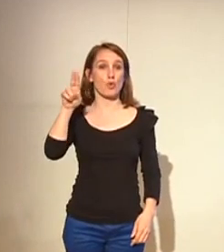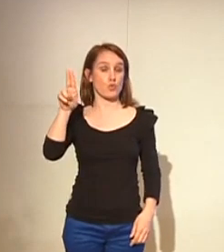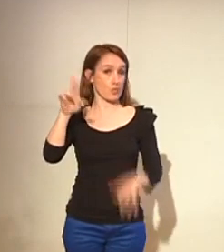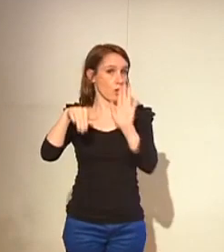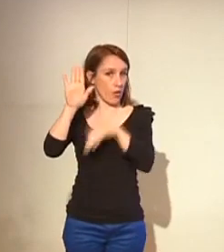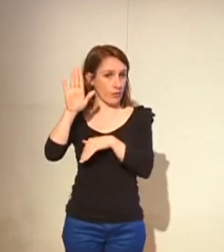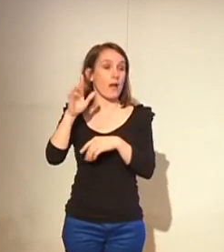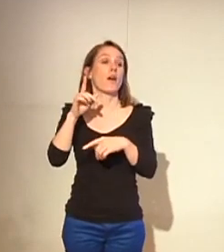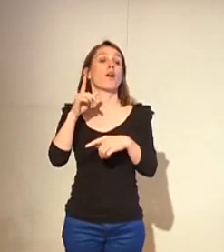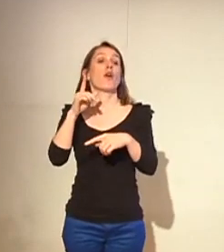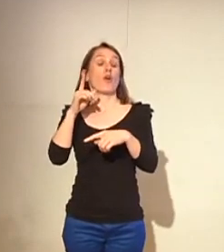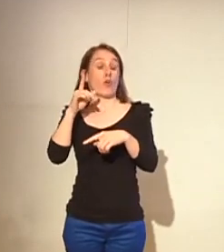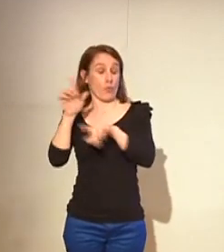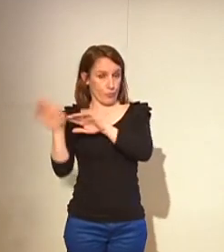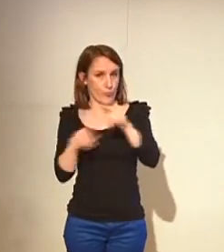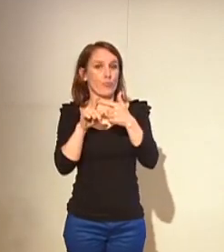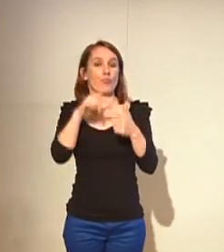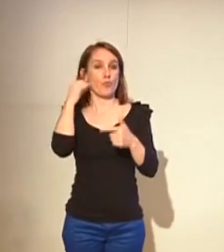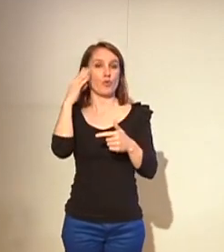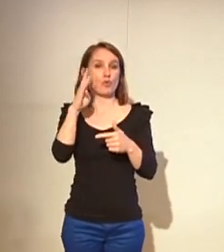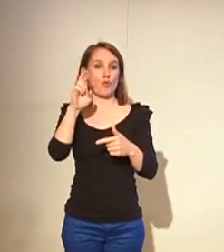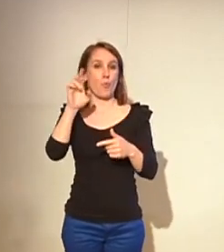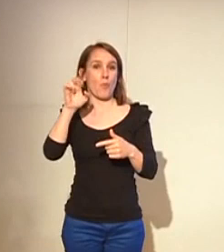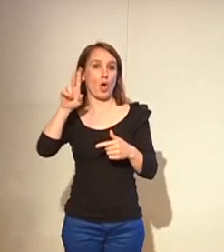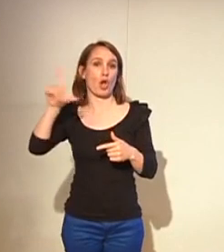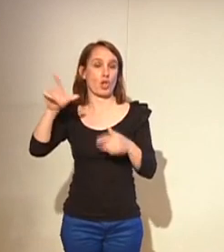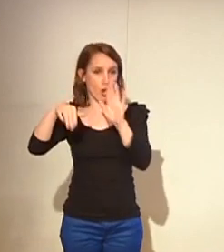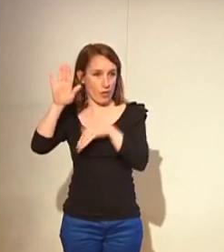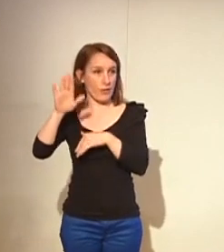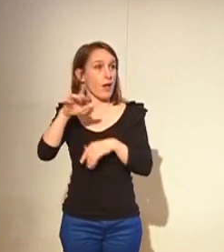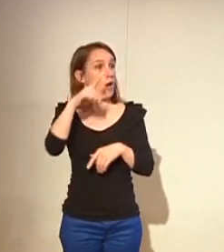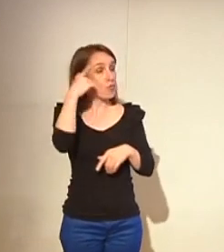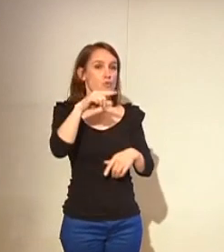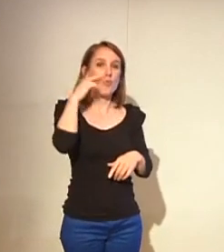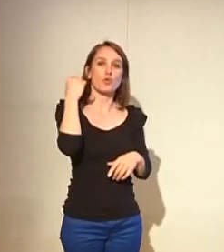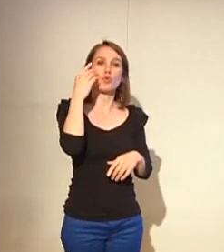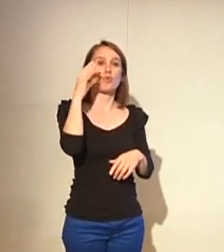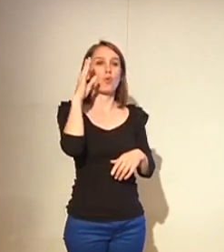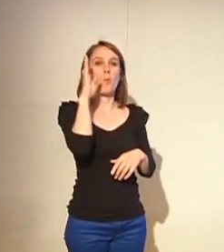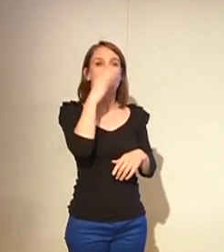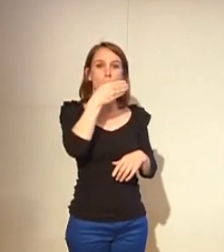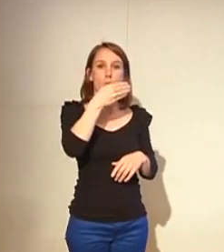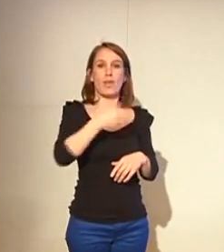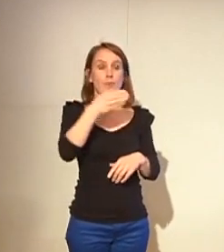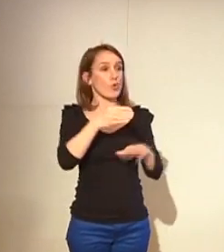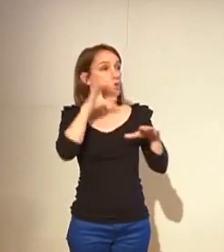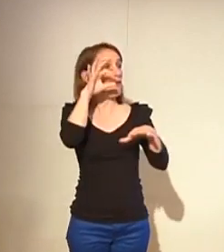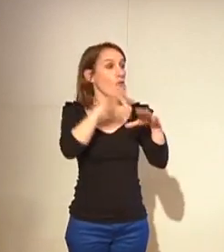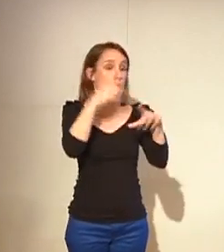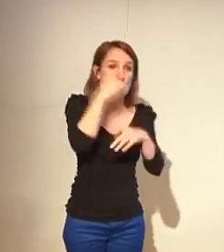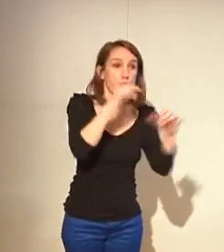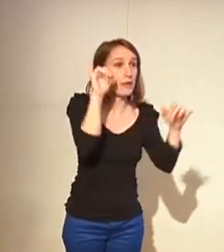breu est candidat donc pour monsieur mangaburu qui est pour qui est contre qui